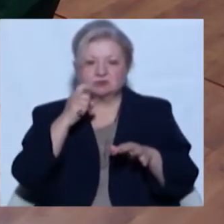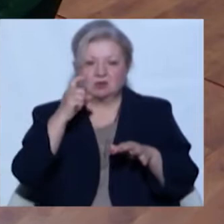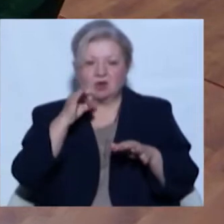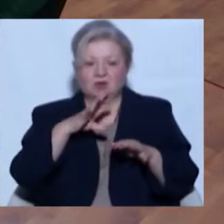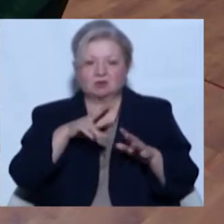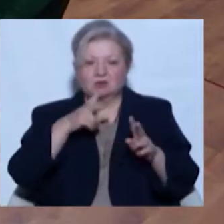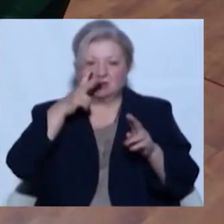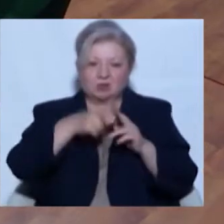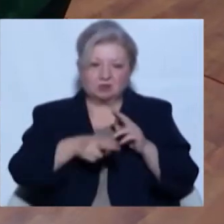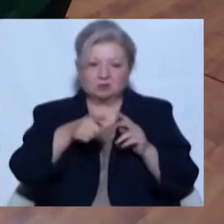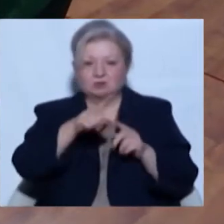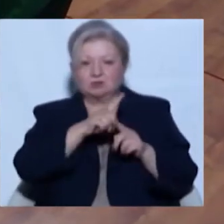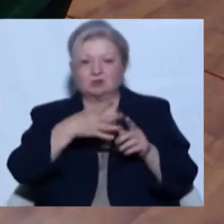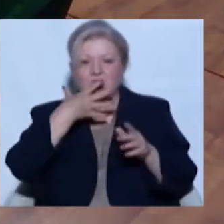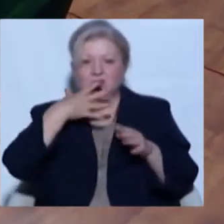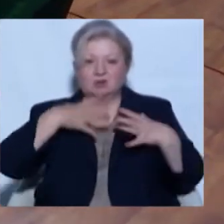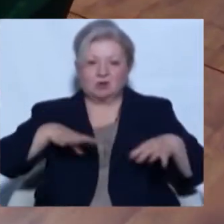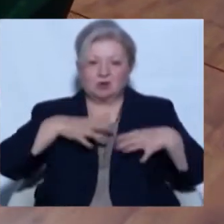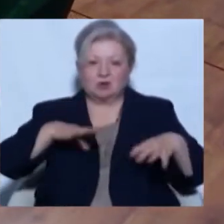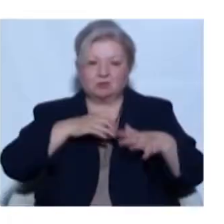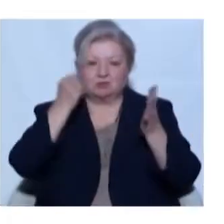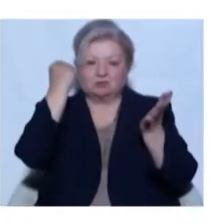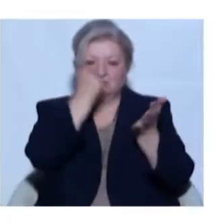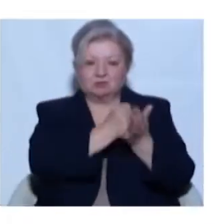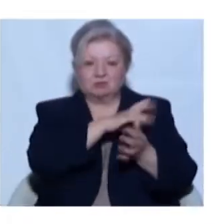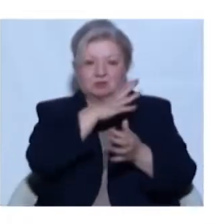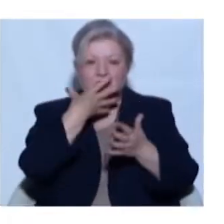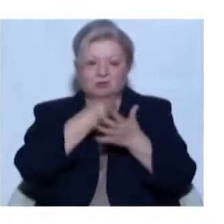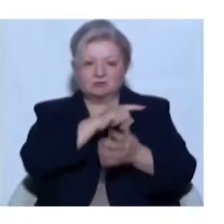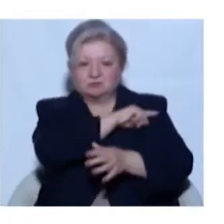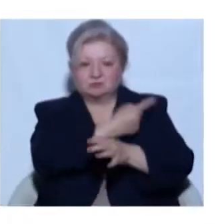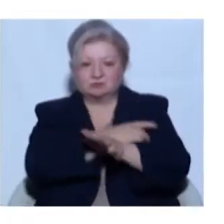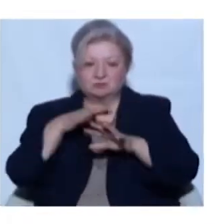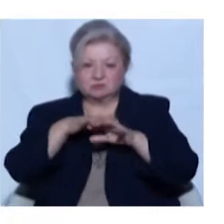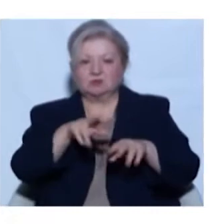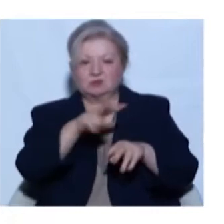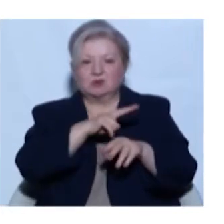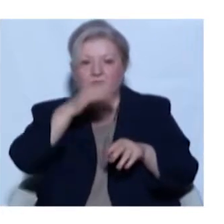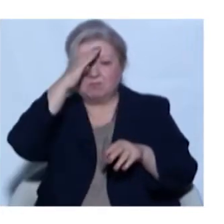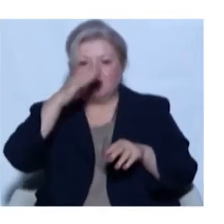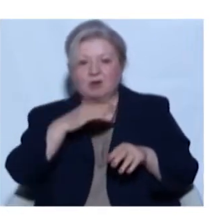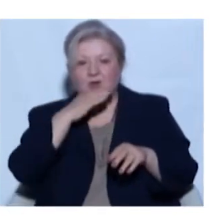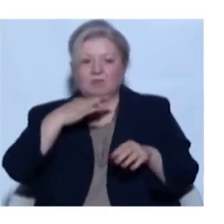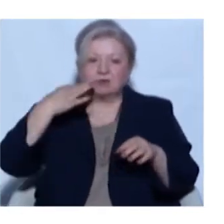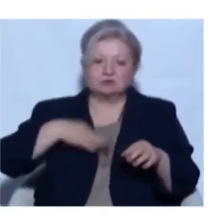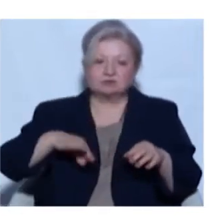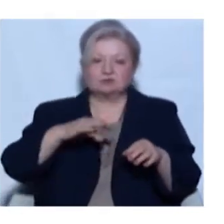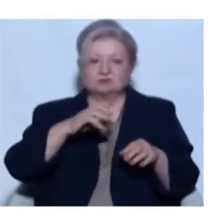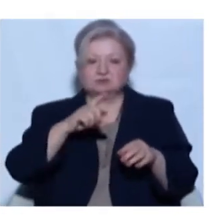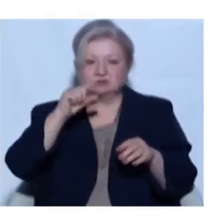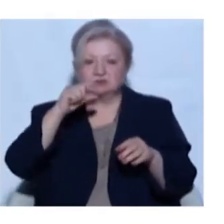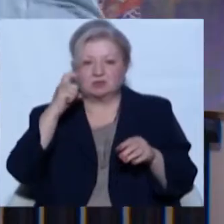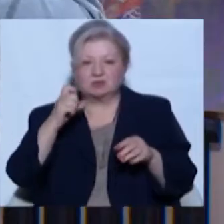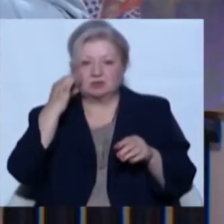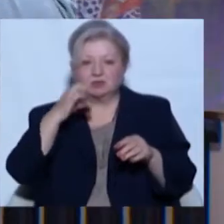ძალაზე დაყმობით განემტკიცოს თავის ძალაუფლება და აქედან გამომდინარე მამაშვილს, თეიმურაზ მეორეს და ერეკლე მეორეს